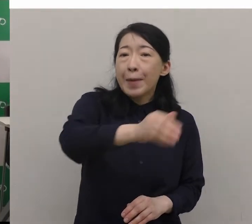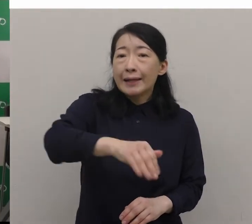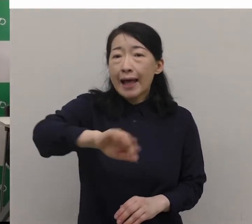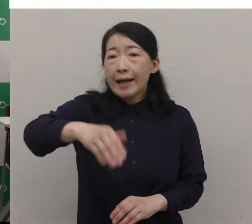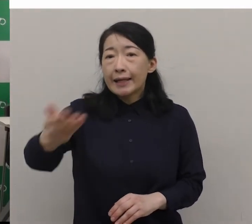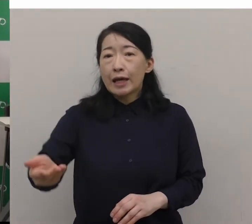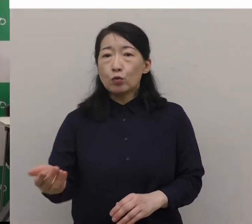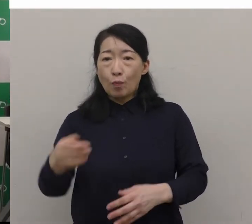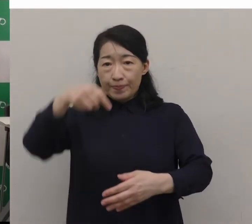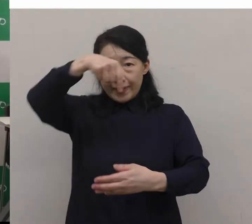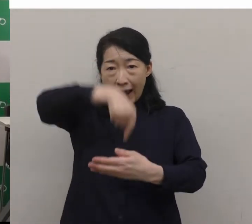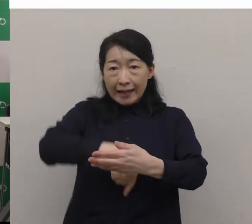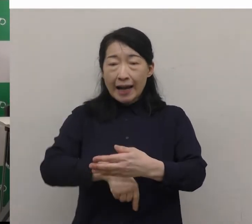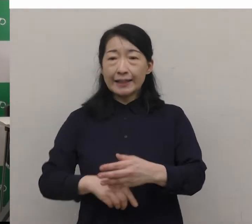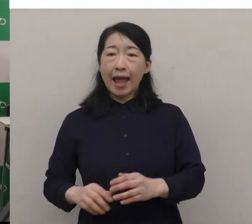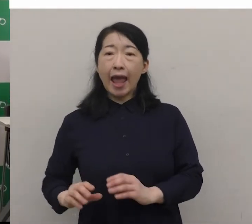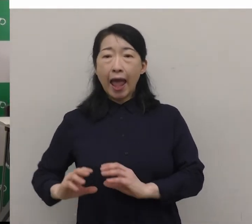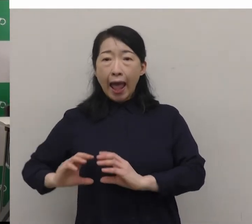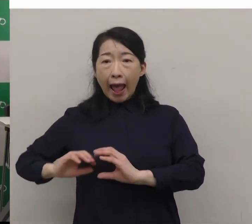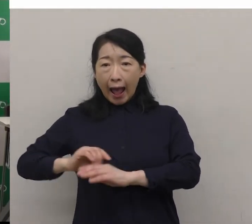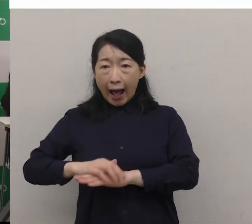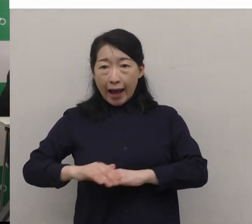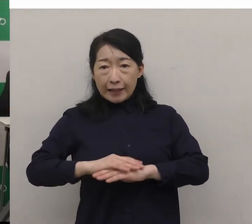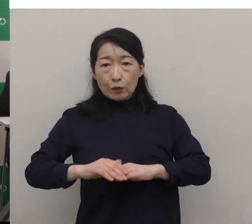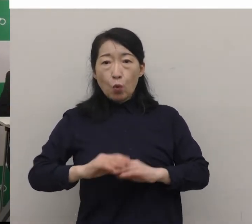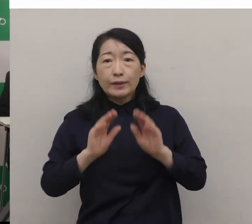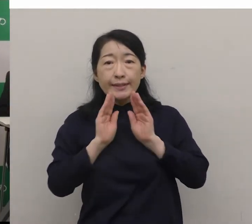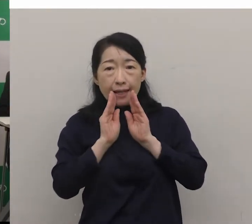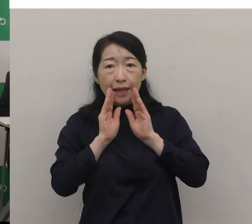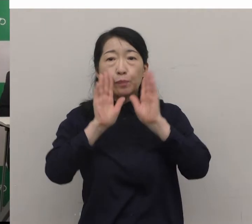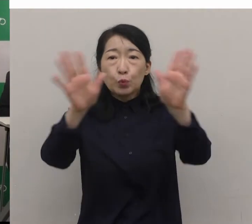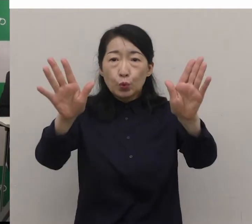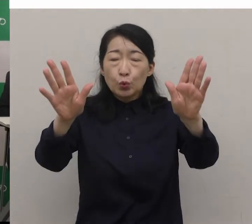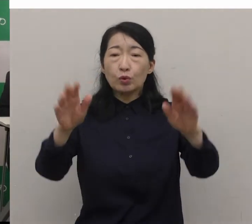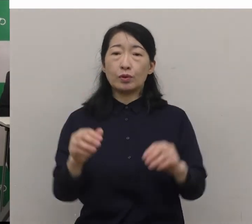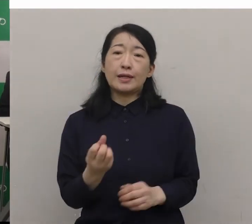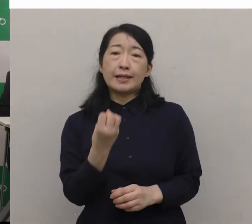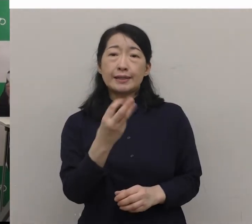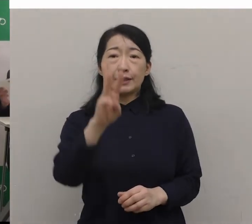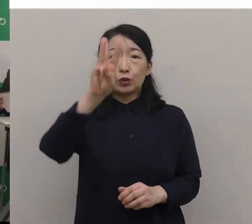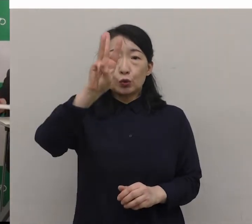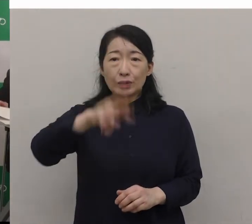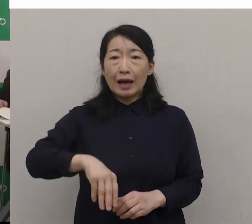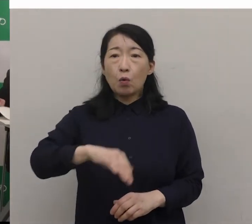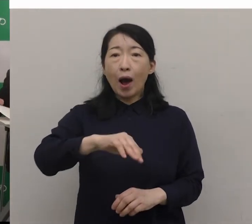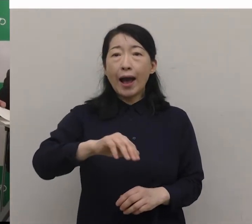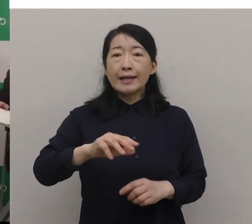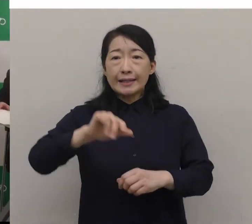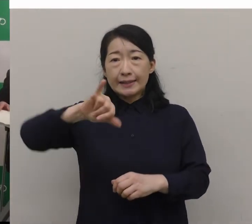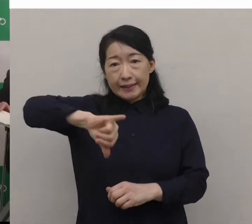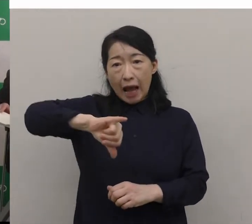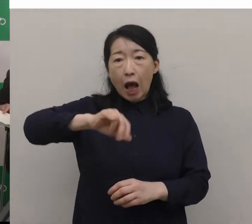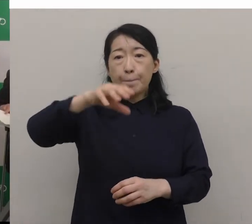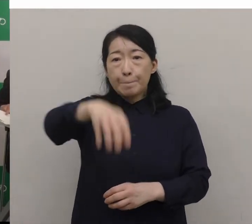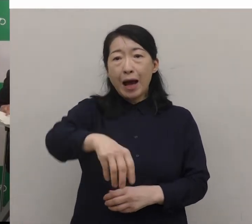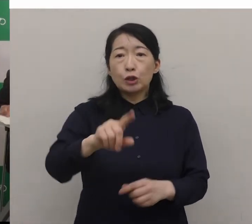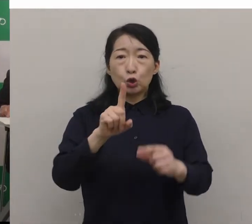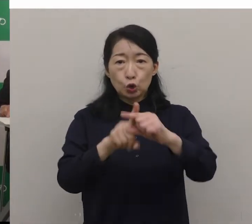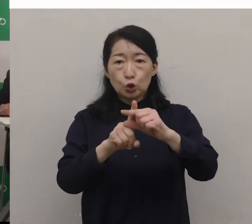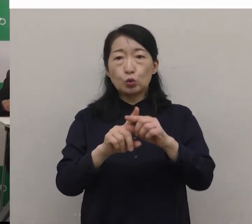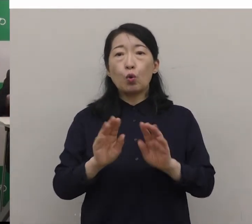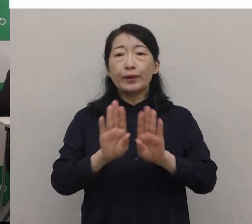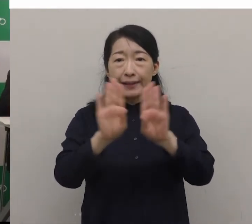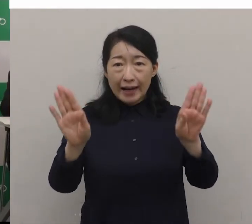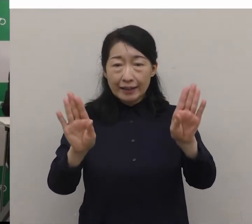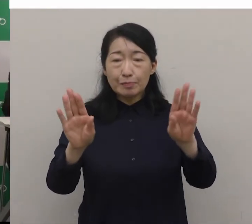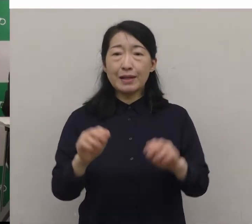言うと菊川茶場中という言い方の開催を計画しております。5月30日にキ